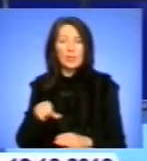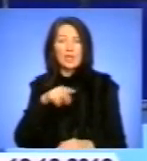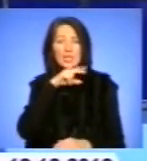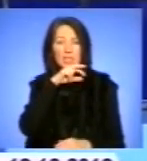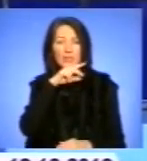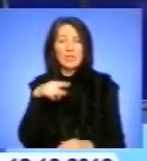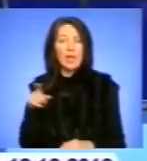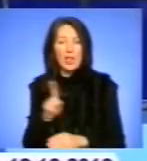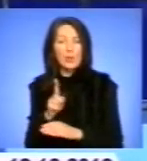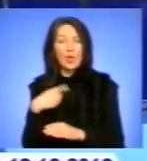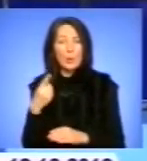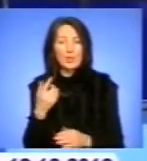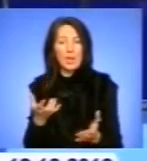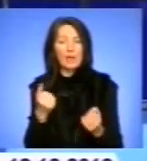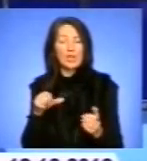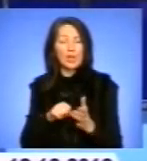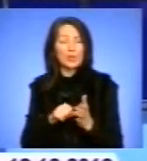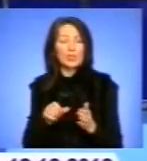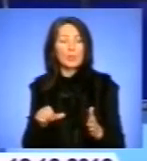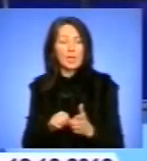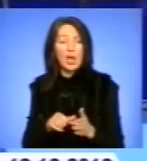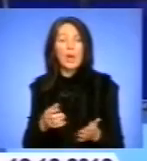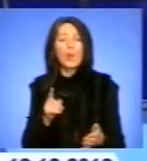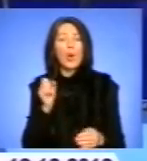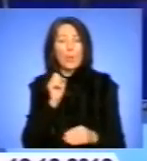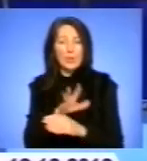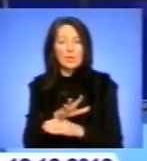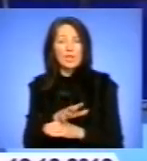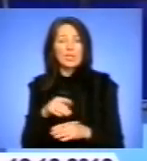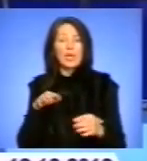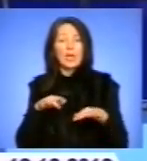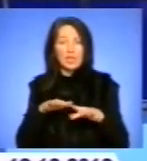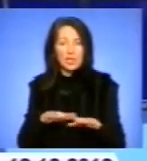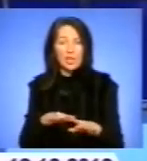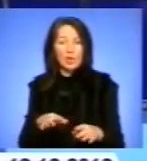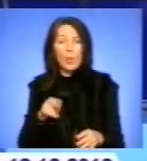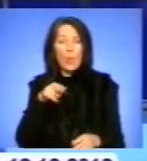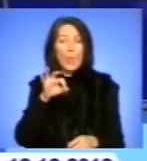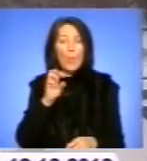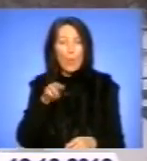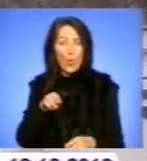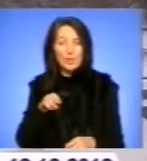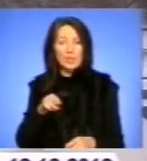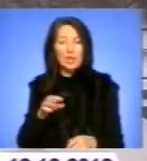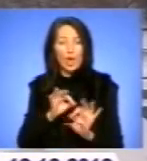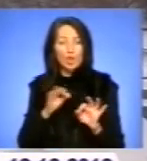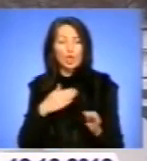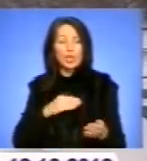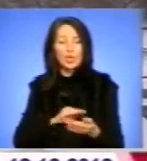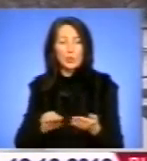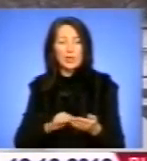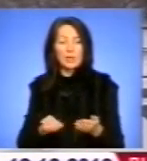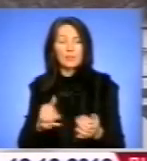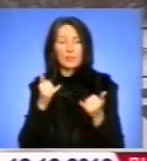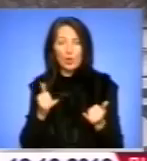представники ООН та ОБСЄ. Про призначення та принцип дії посту розкажуть наші кореспонденти. Донині